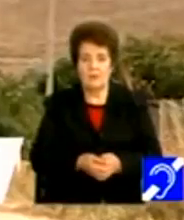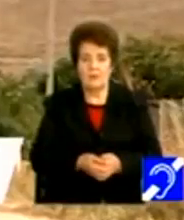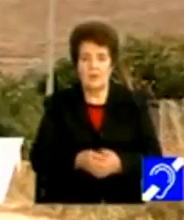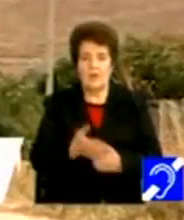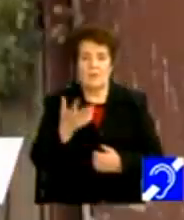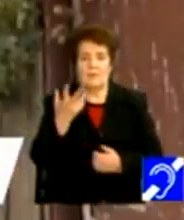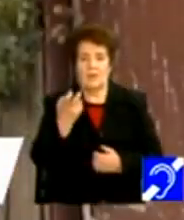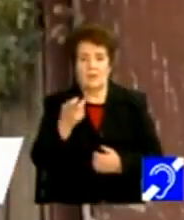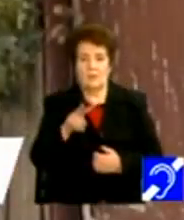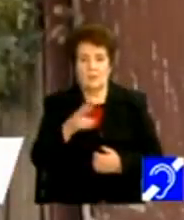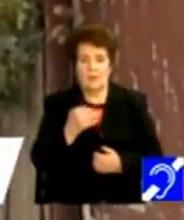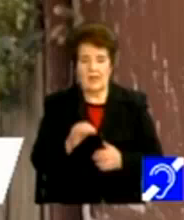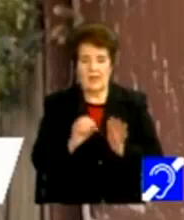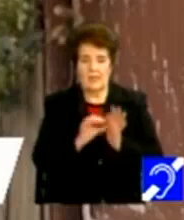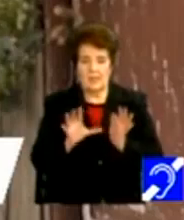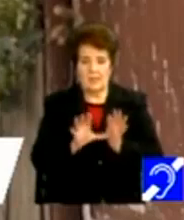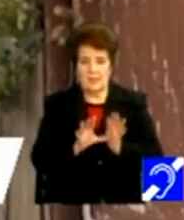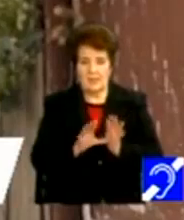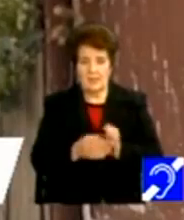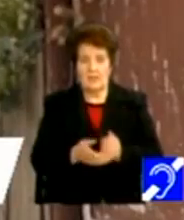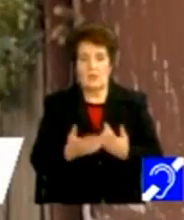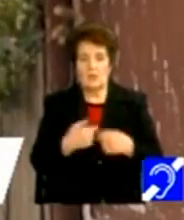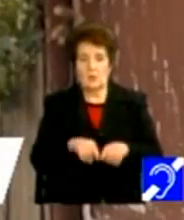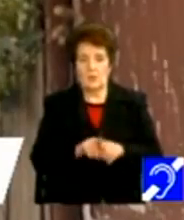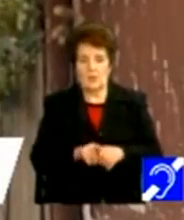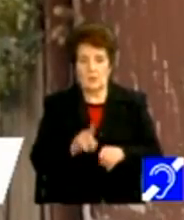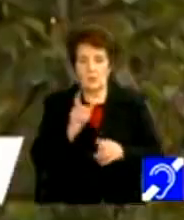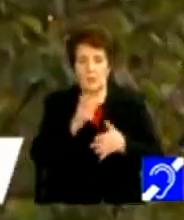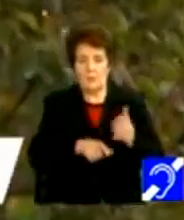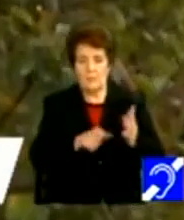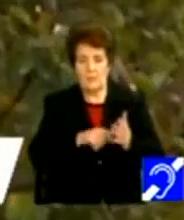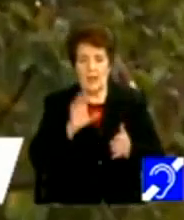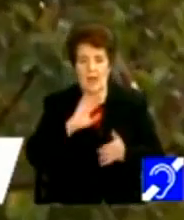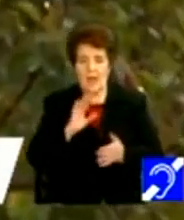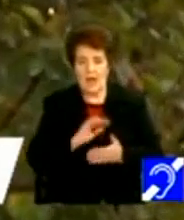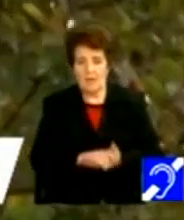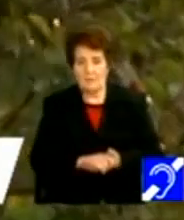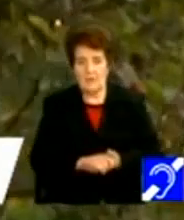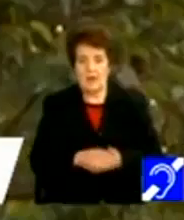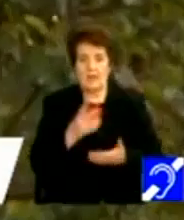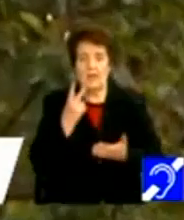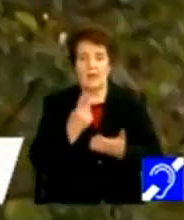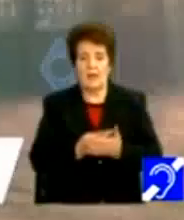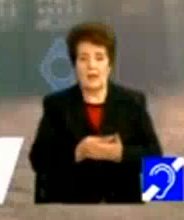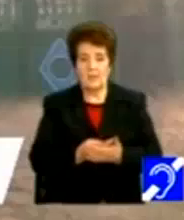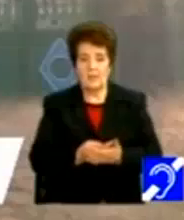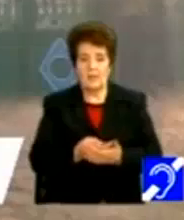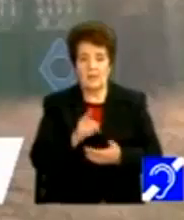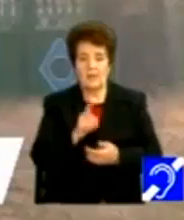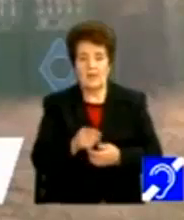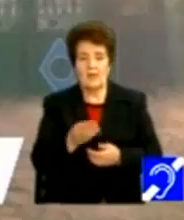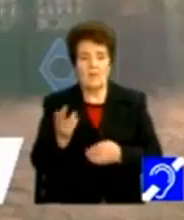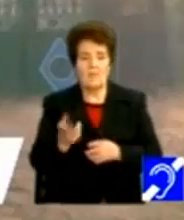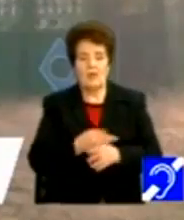peste 300 de lei pentru energia electrică și cam tot atâta pentru factura la apă, o aritmetică simplă ne arată că Grigore Drăgan rămâne